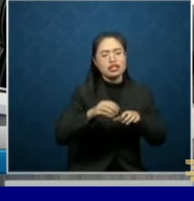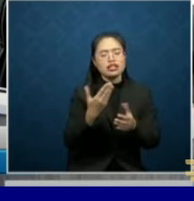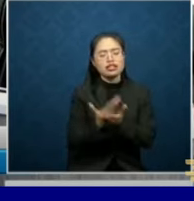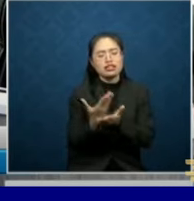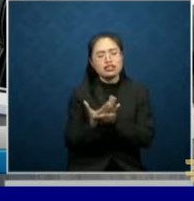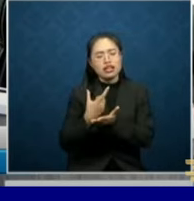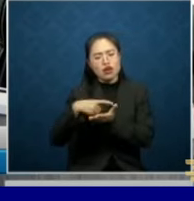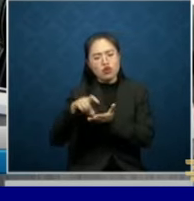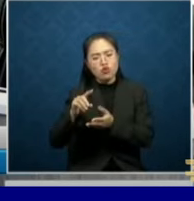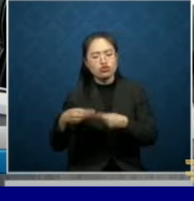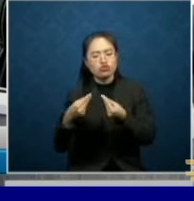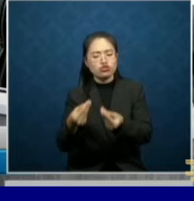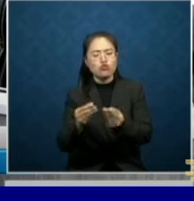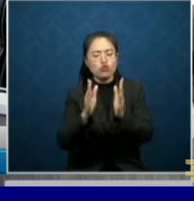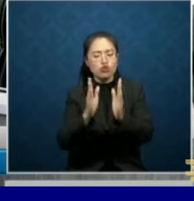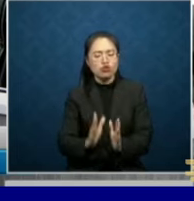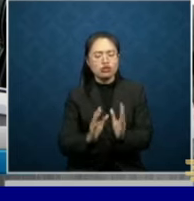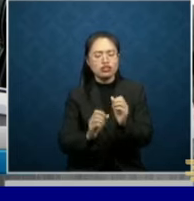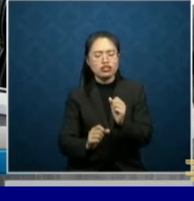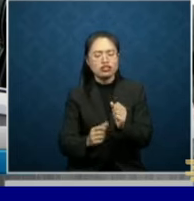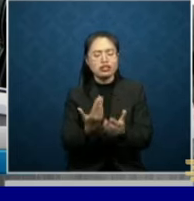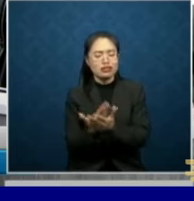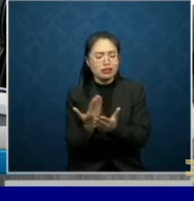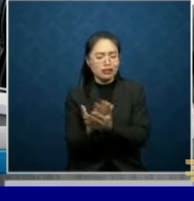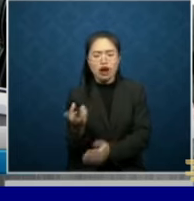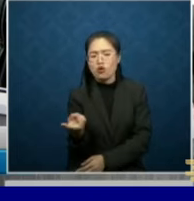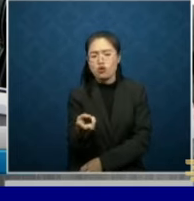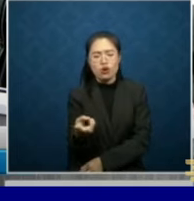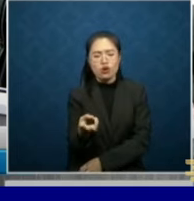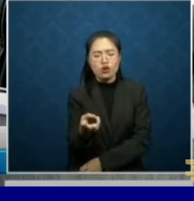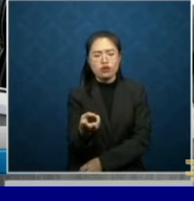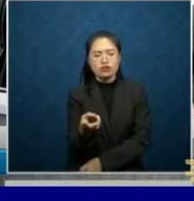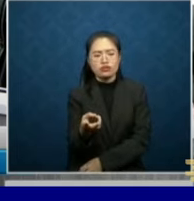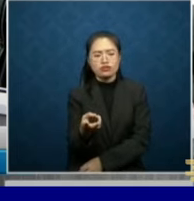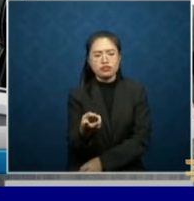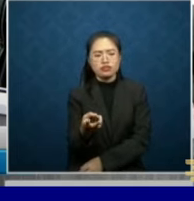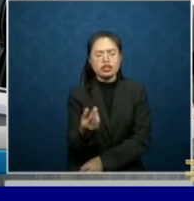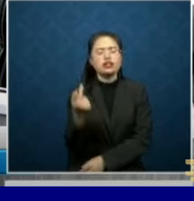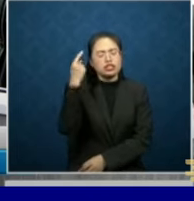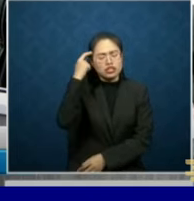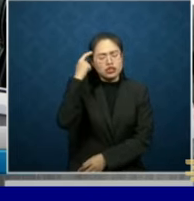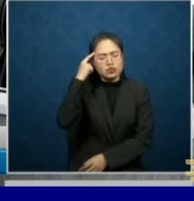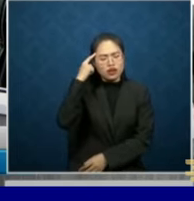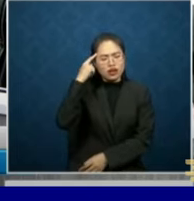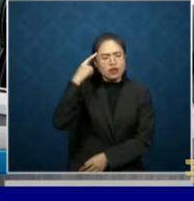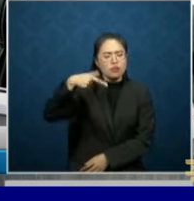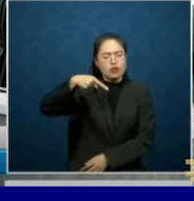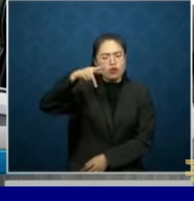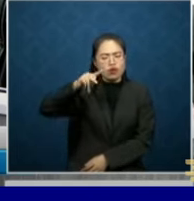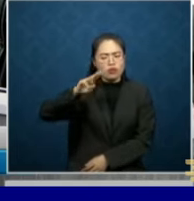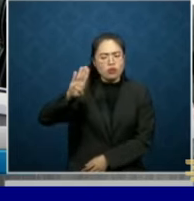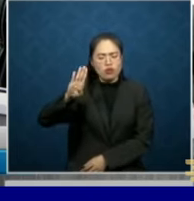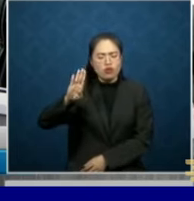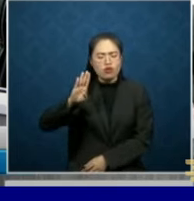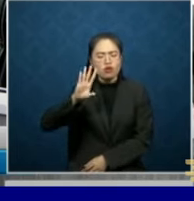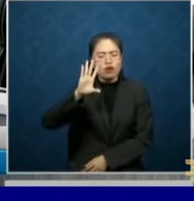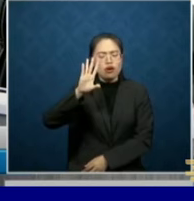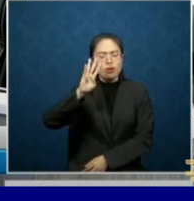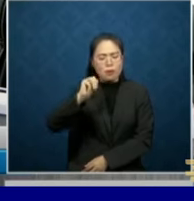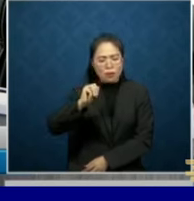ให้กับผู้มีรายได้น้อยฉะนั้นจึงไม่คุ้มค่านะครับตามพ.ร.บ.นิติวินัยการเงินการคลังของรัฐมาตรา